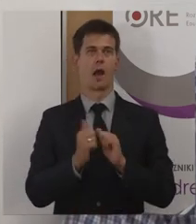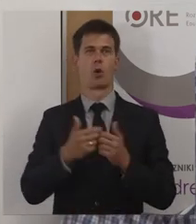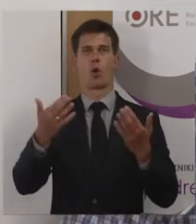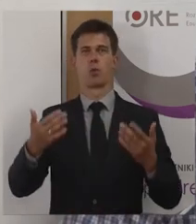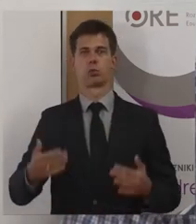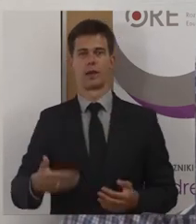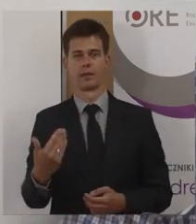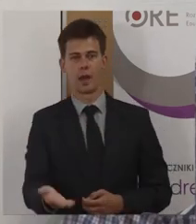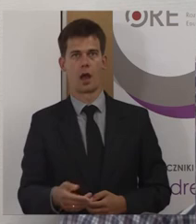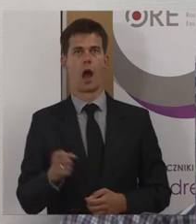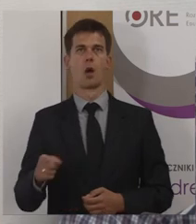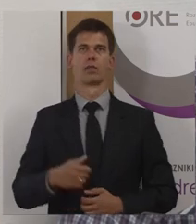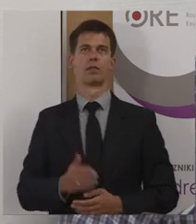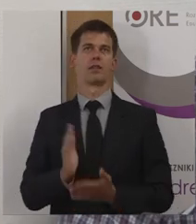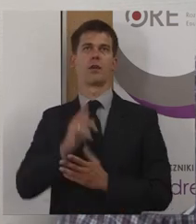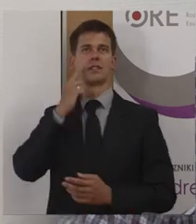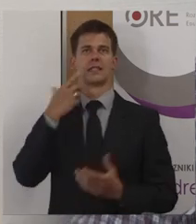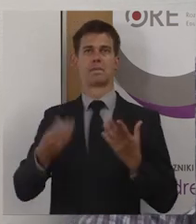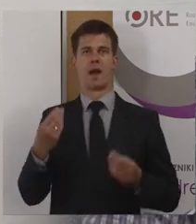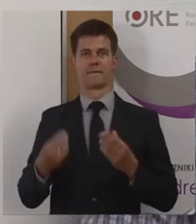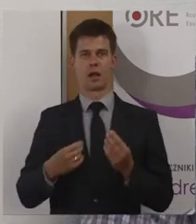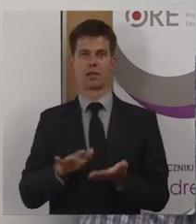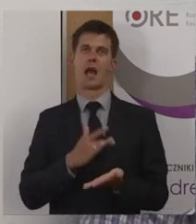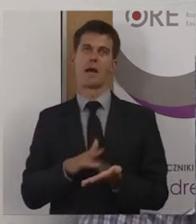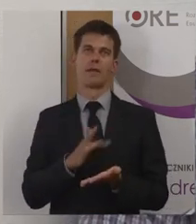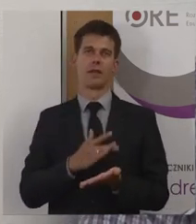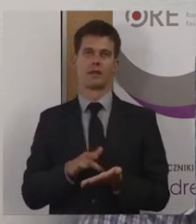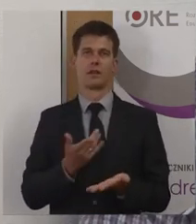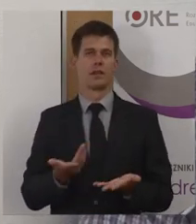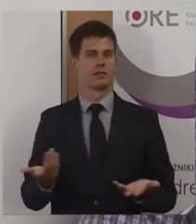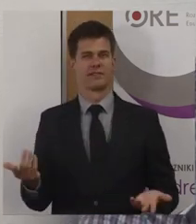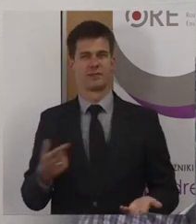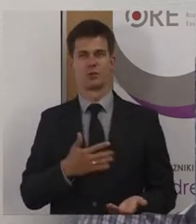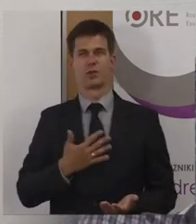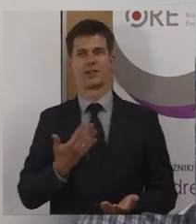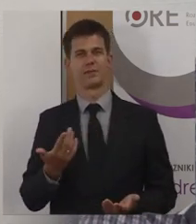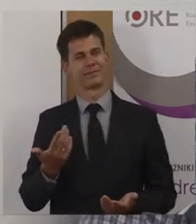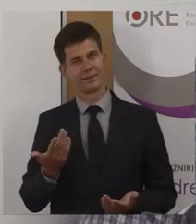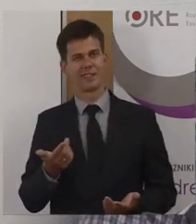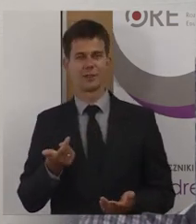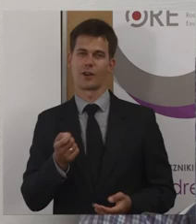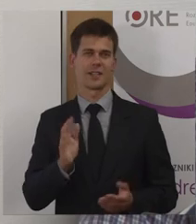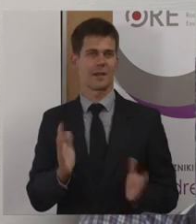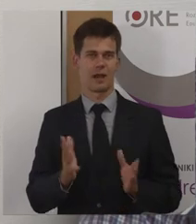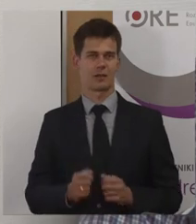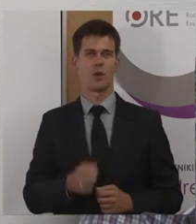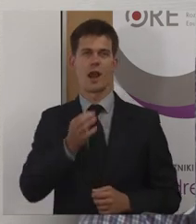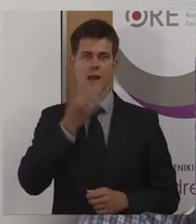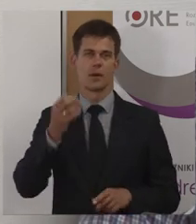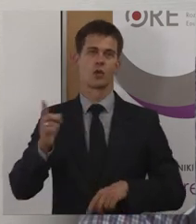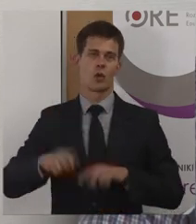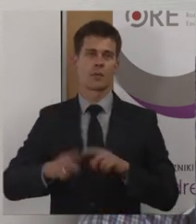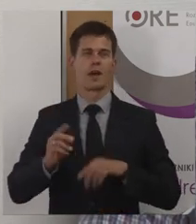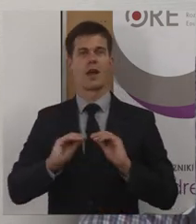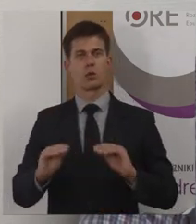było zamiast normalnej zabawy, normalnej edukacji, czyli pracy na konkrecie, bo to jest rozwojowo dla nich konieczne. Tak, żebyśmy nie